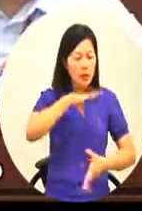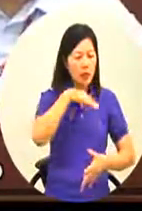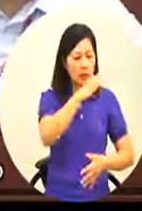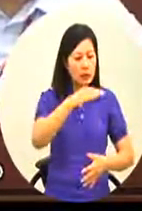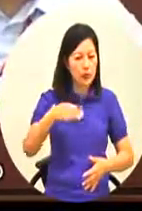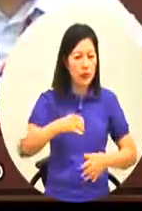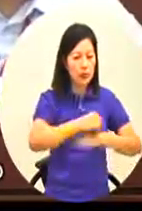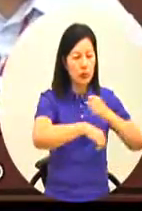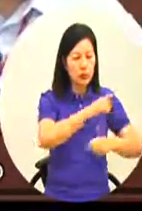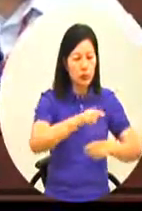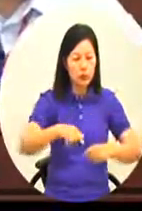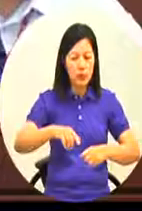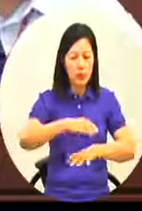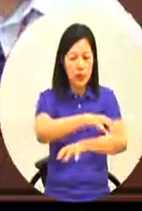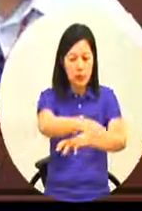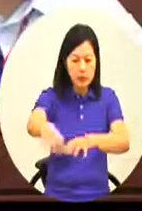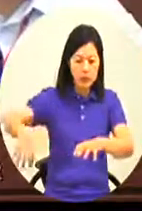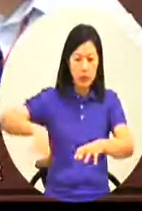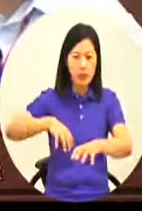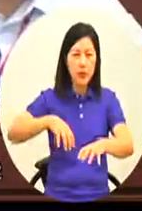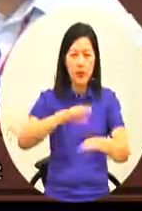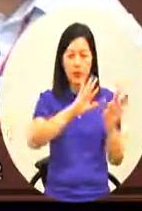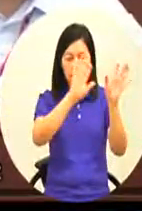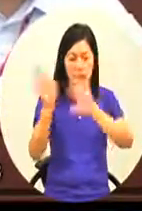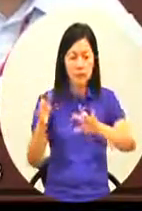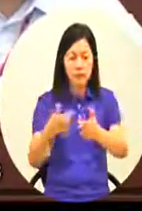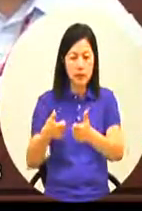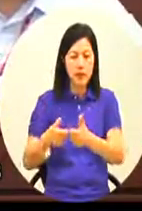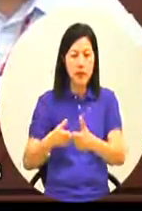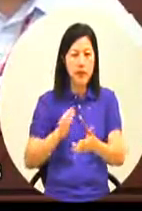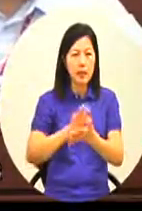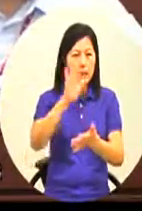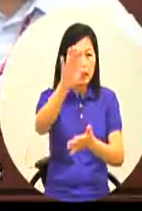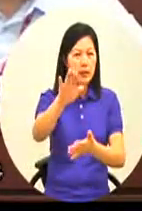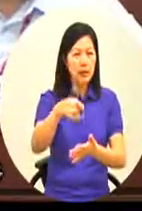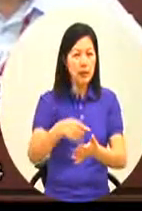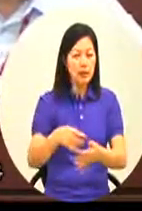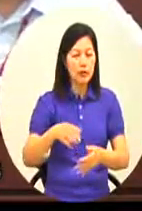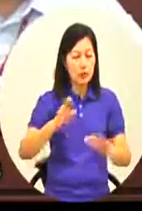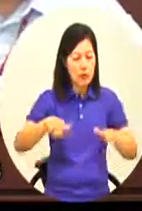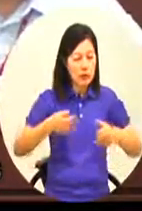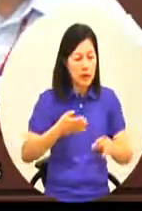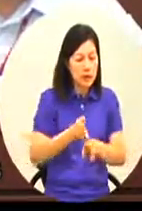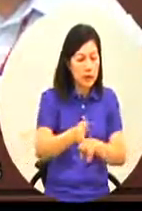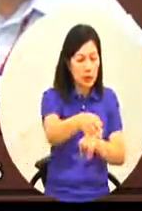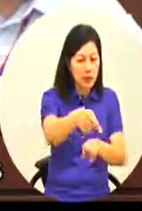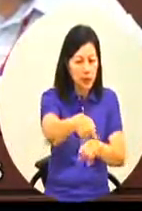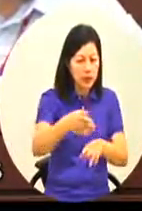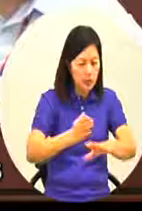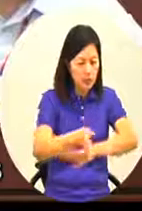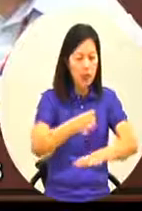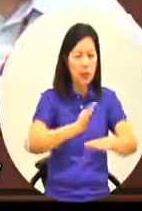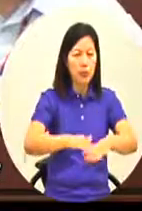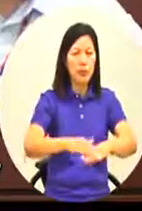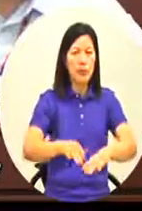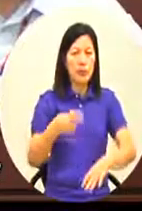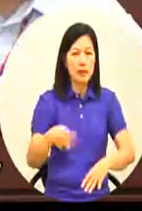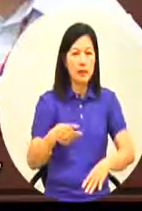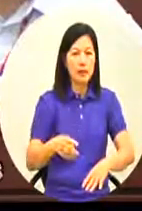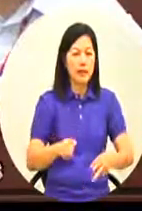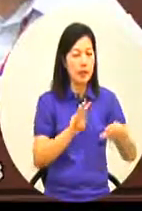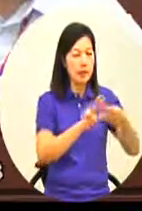边的景点，那更何况是它未来它前面就会有我们轻轨的二阶会经过。那至于那个田丁